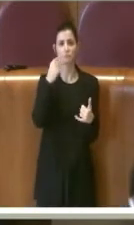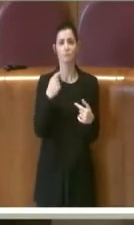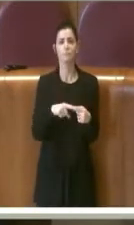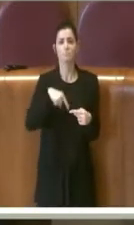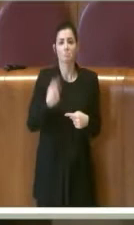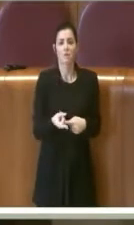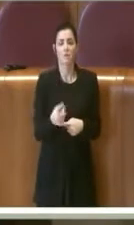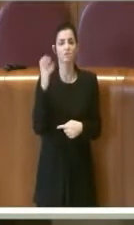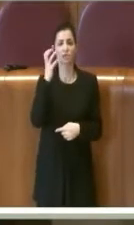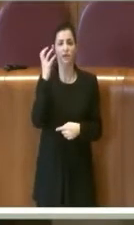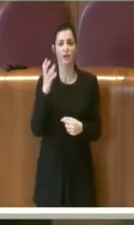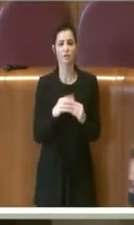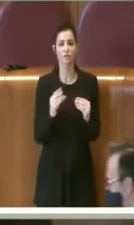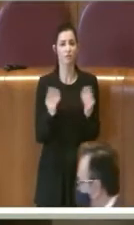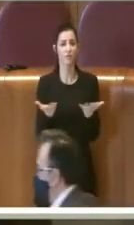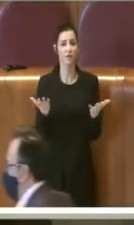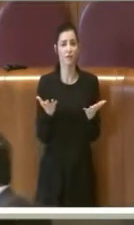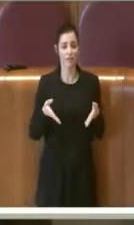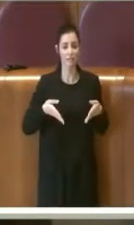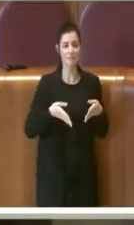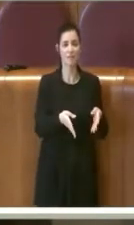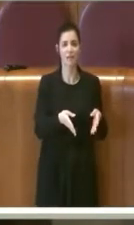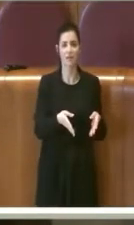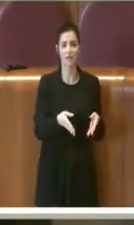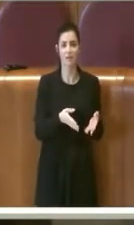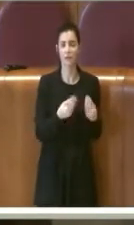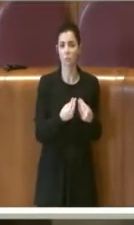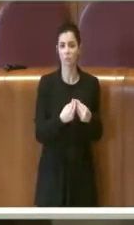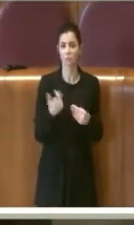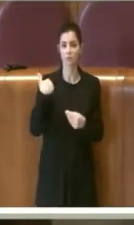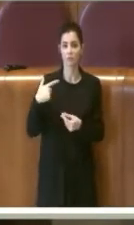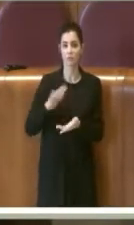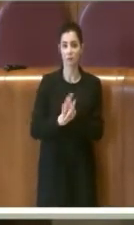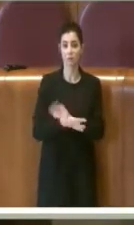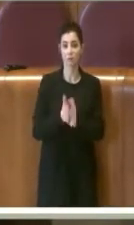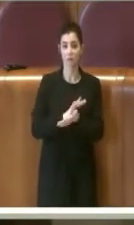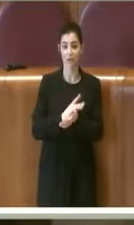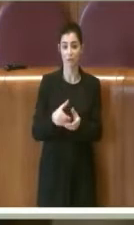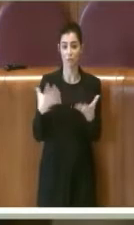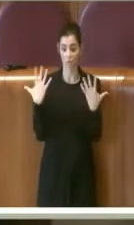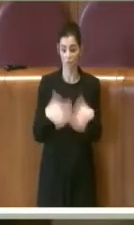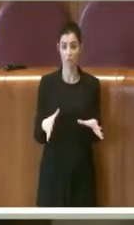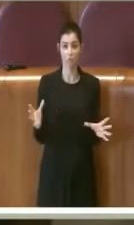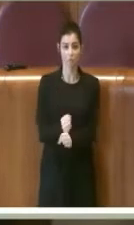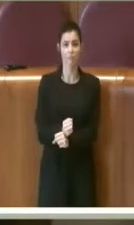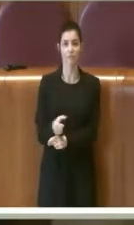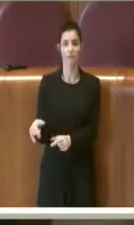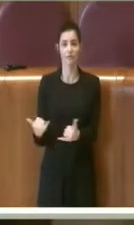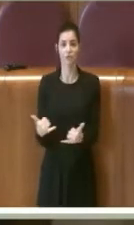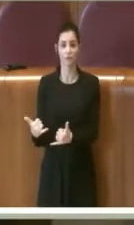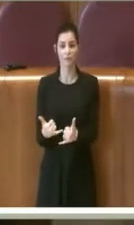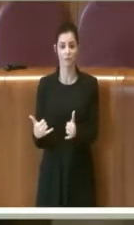gennaio cosa faremo poi sulle manutenzioni stradali se andiamo a esaurire il contratto in essere tutto interamente entro il 31